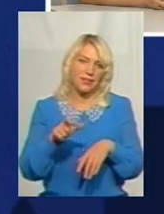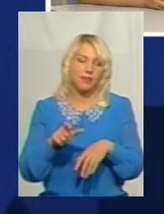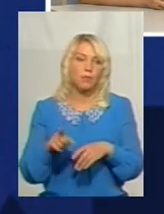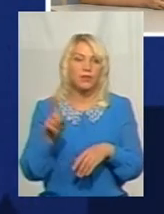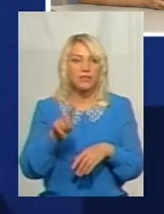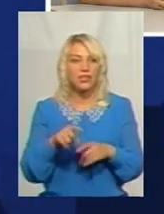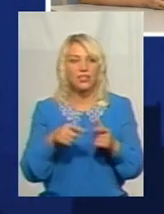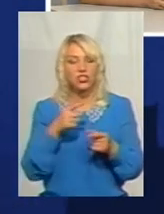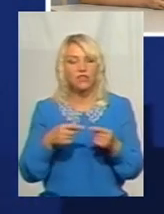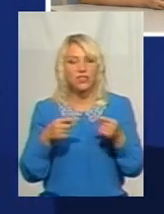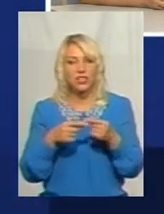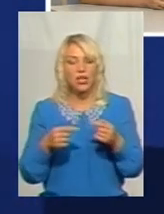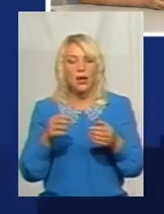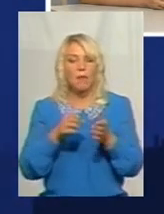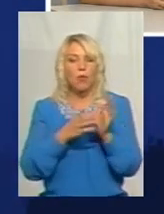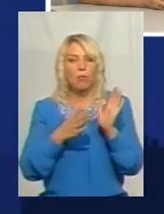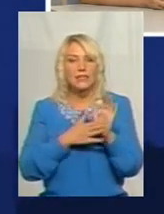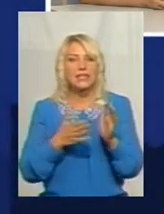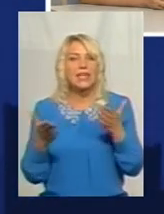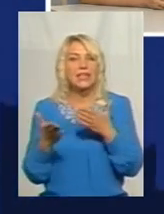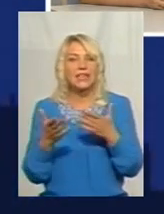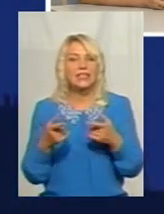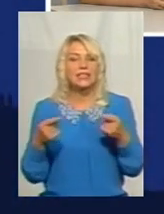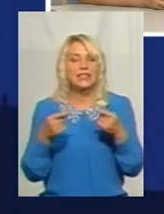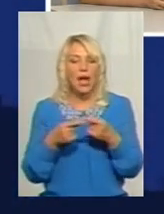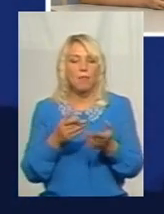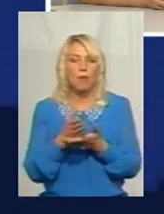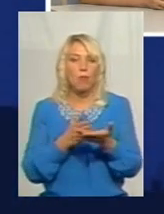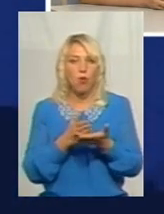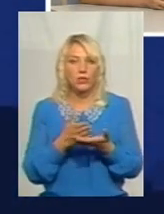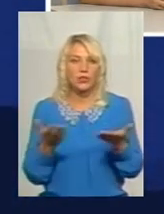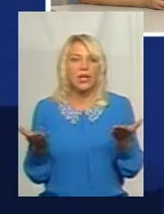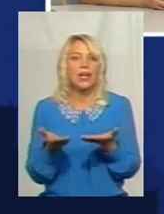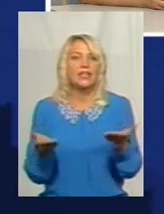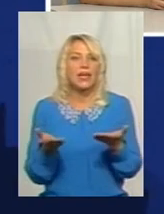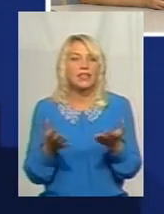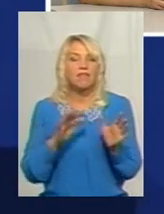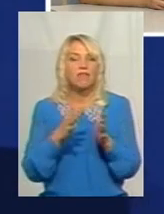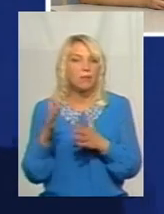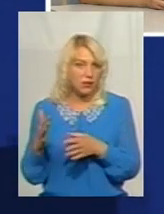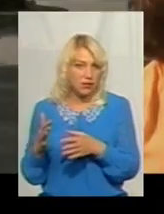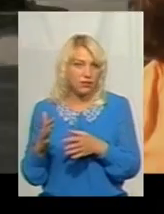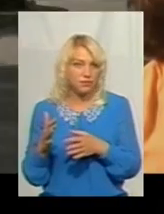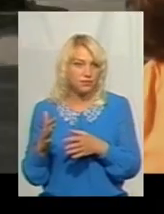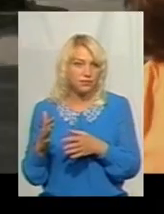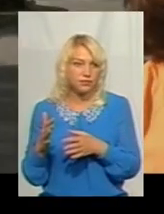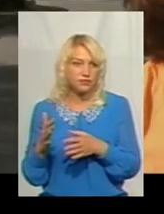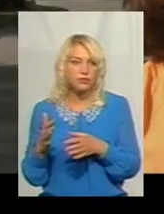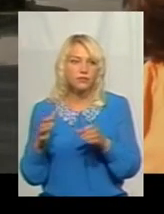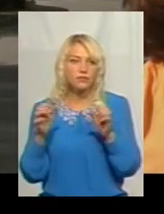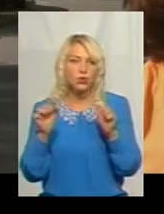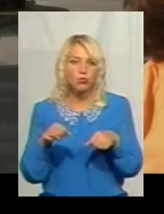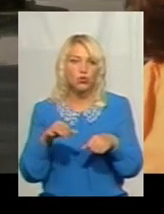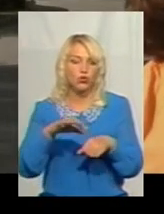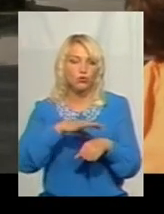чи визначено, чітко прописано, які саме послуги, які саме випадки можуть